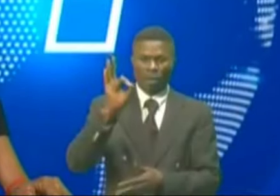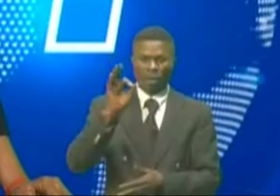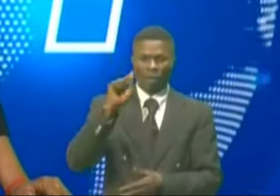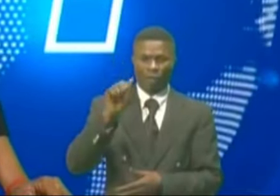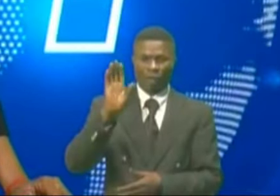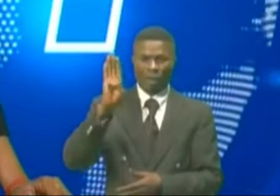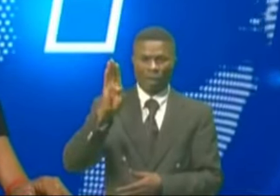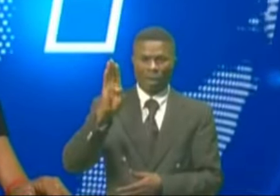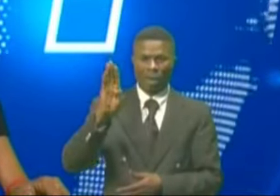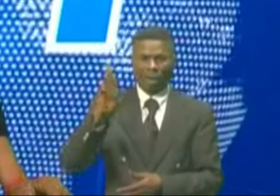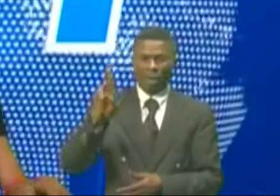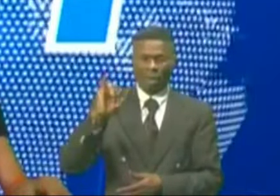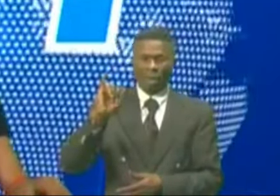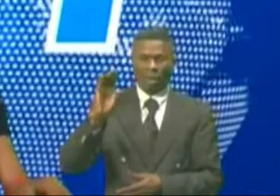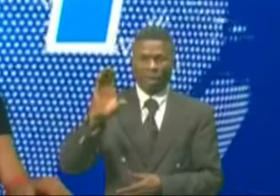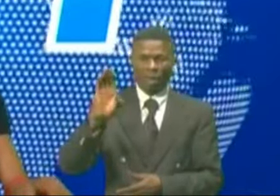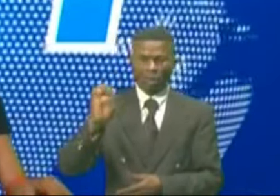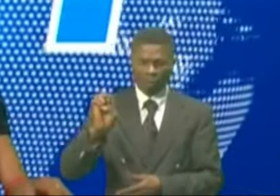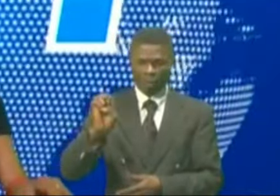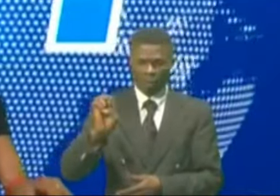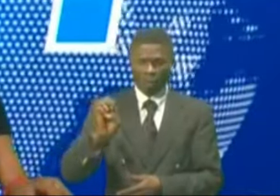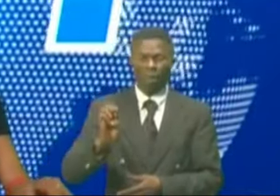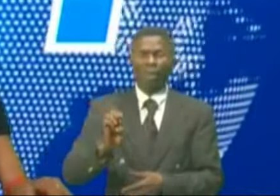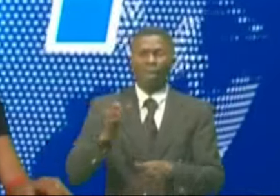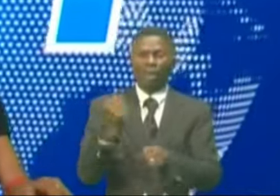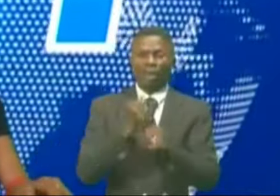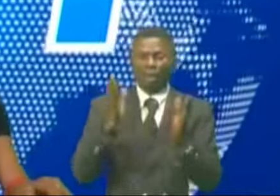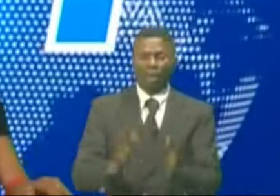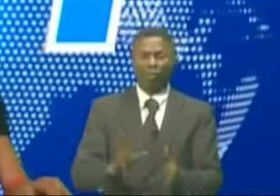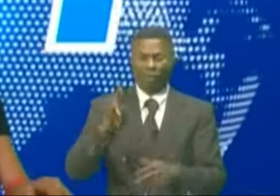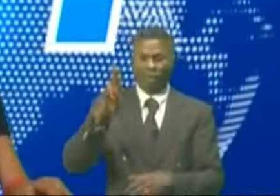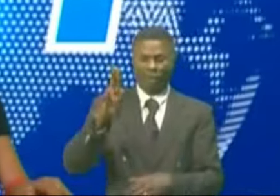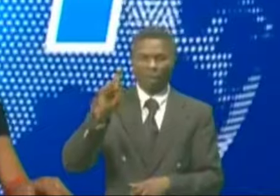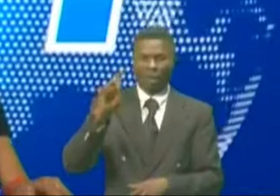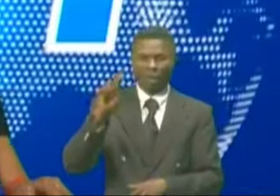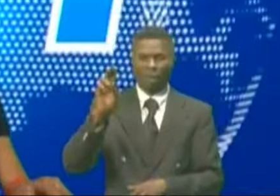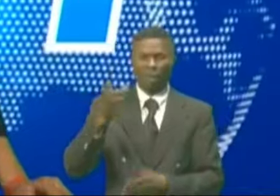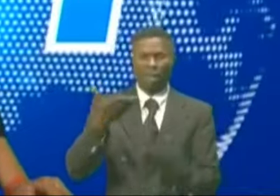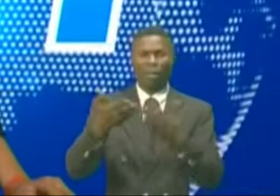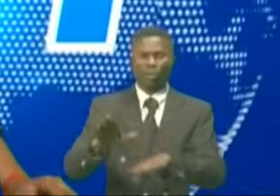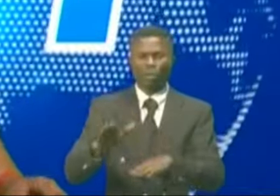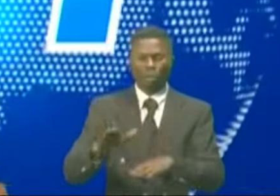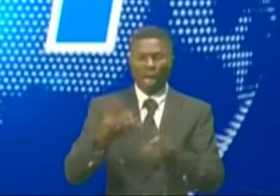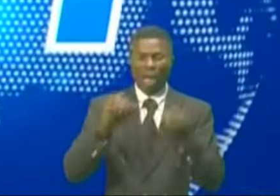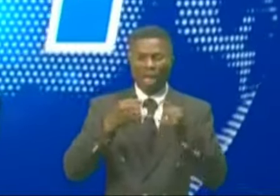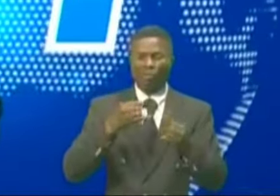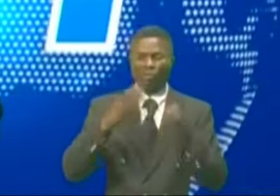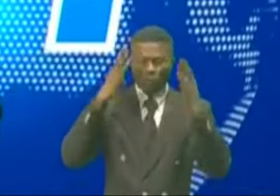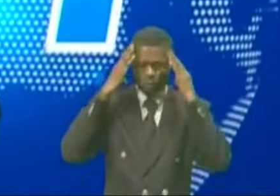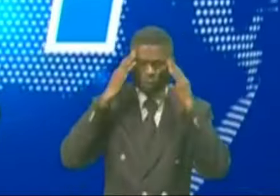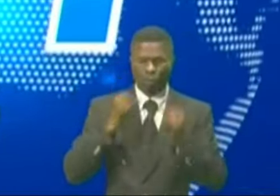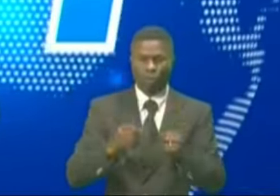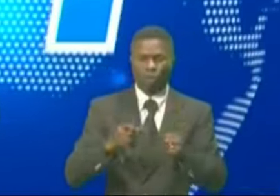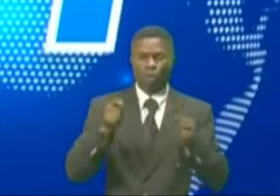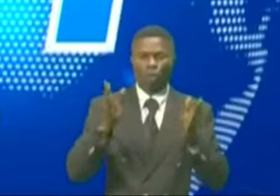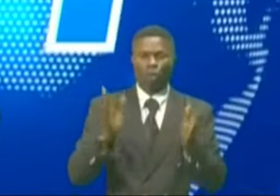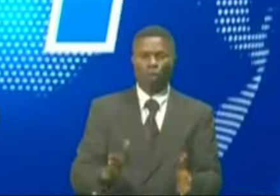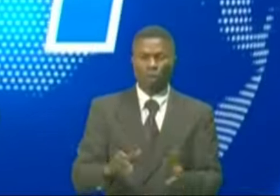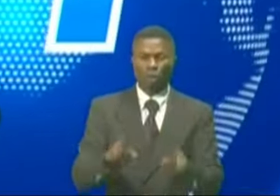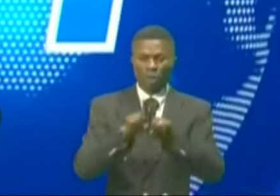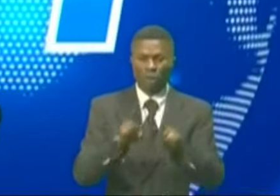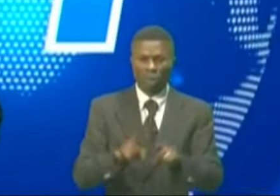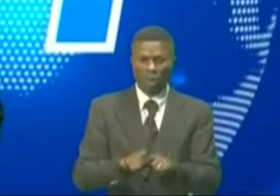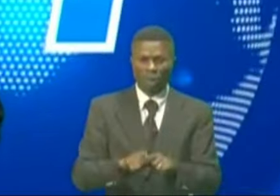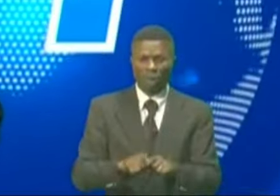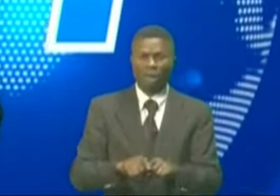Djokoli Kosama, une grande figure de la radio et de la télévision, n'est plus une triste nouvelle pour la presse congolaise, mais aussi